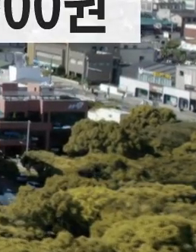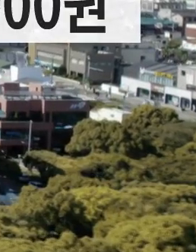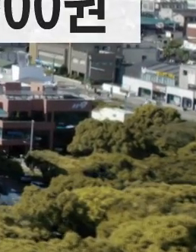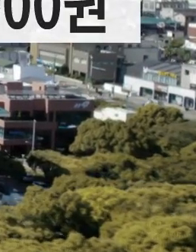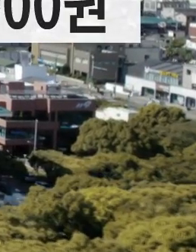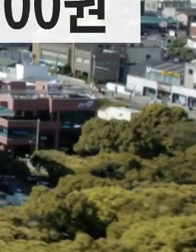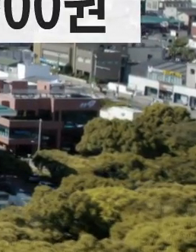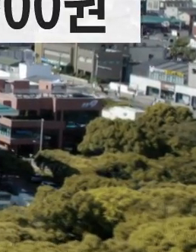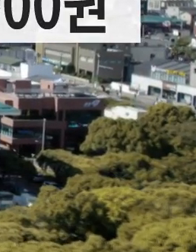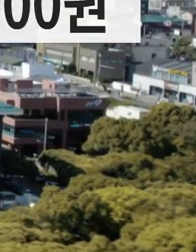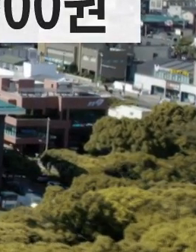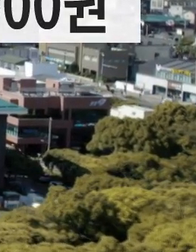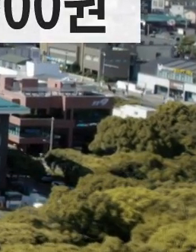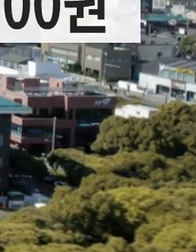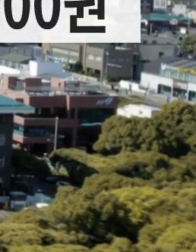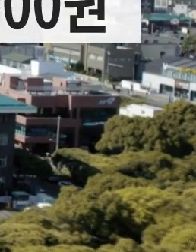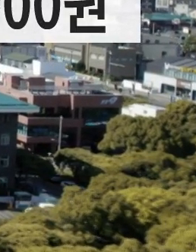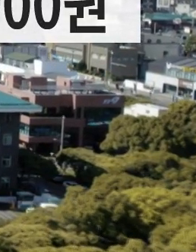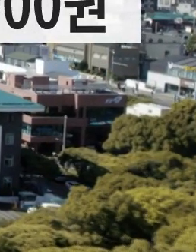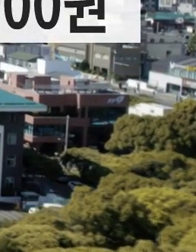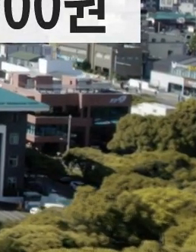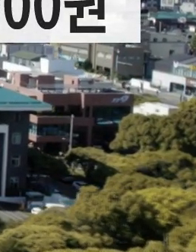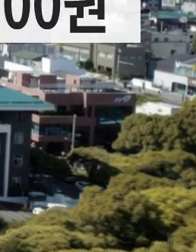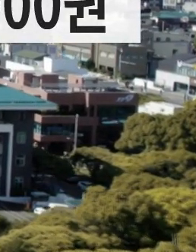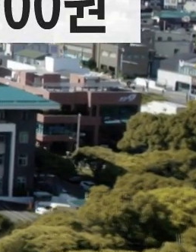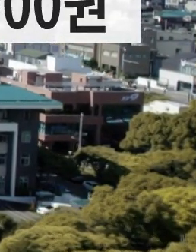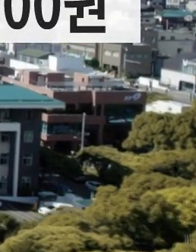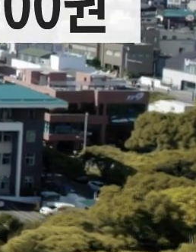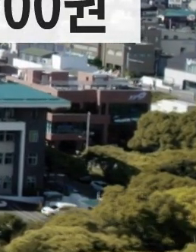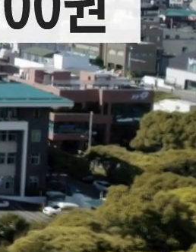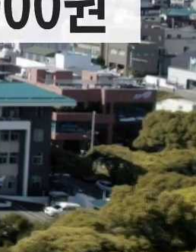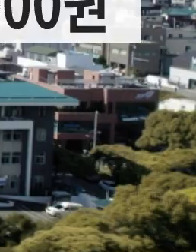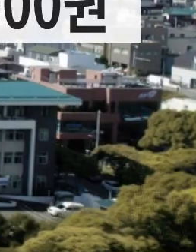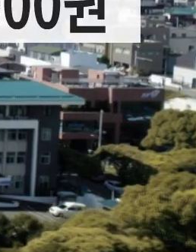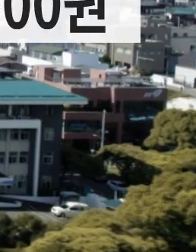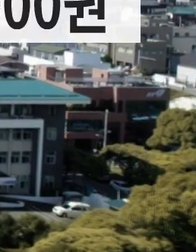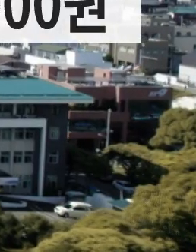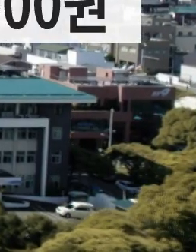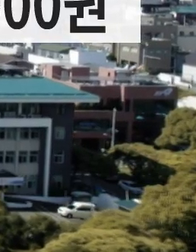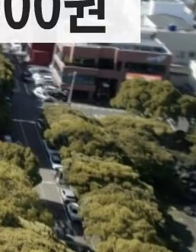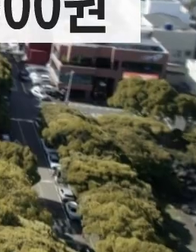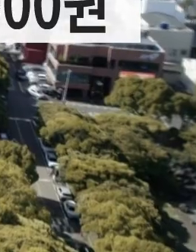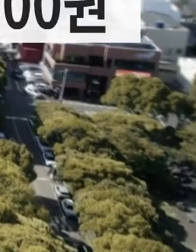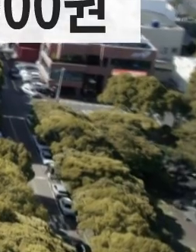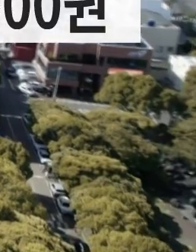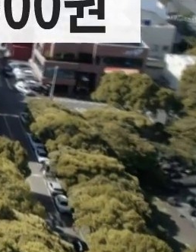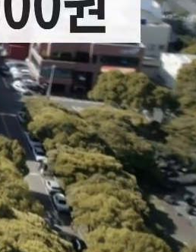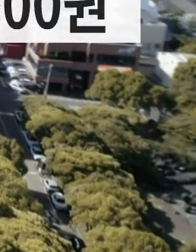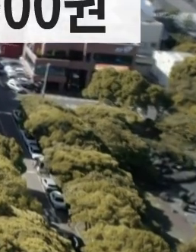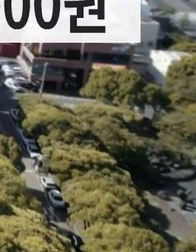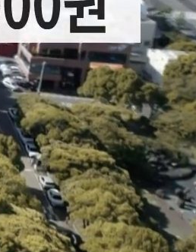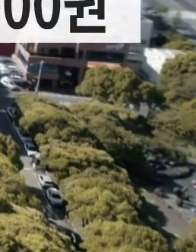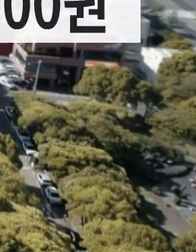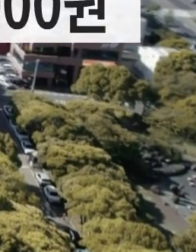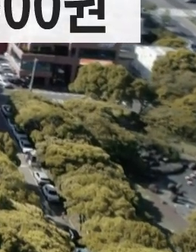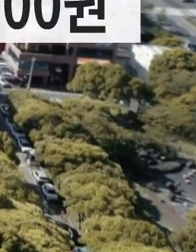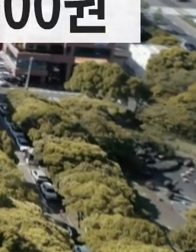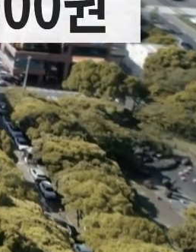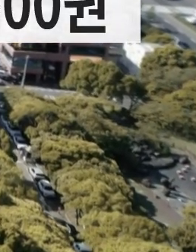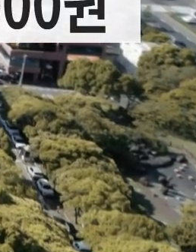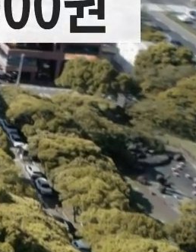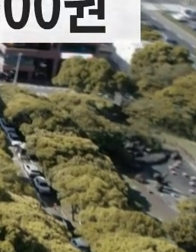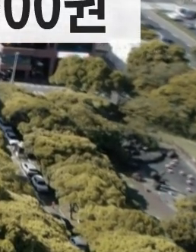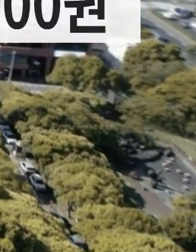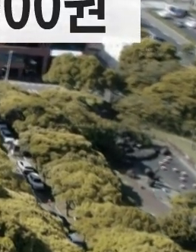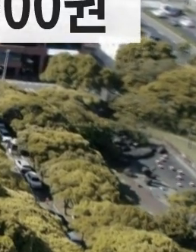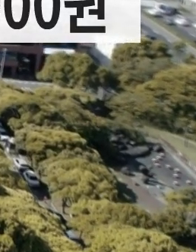제주도는 29일 2024제주 특별자치도 수소경제위원회 회의를 열고 그린수소 판매 가격을